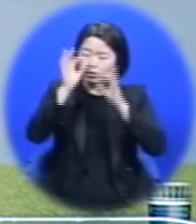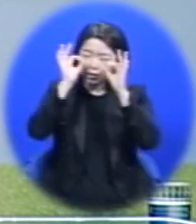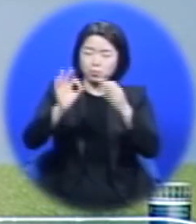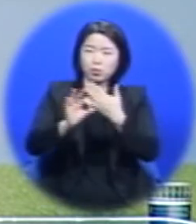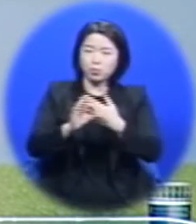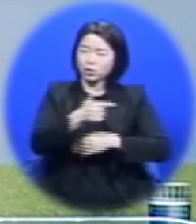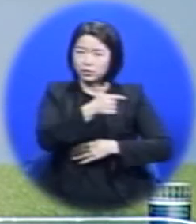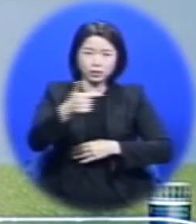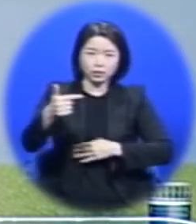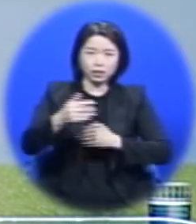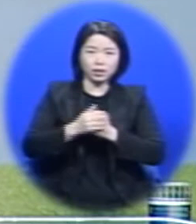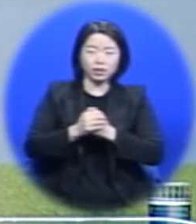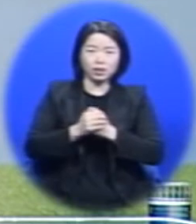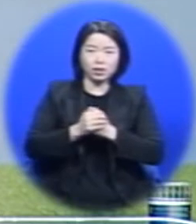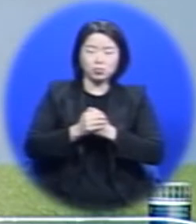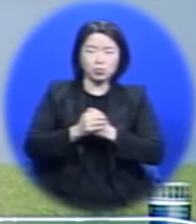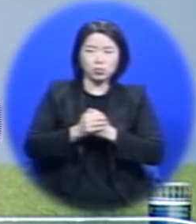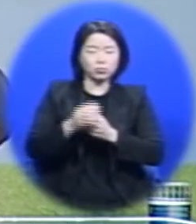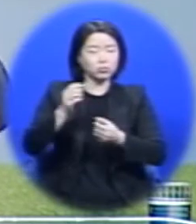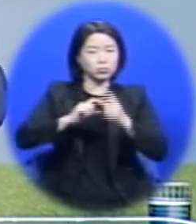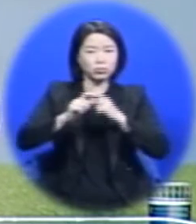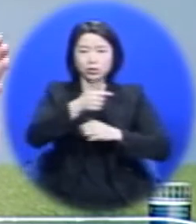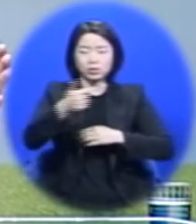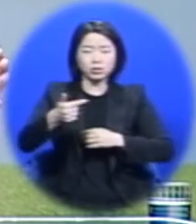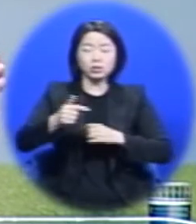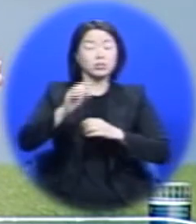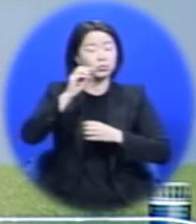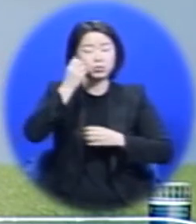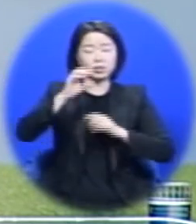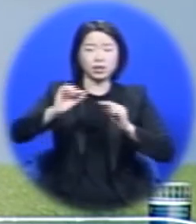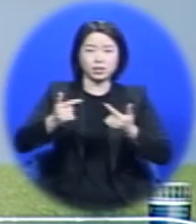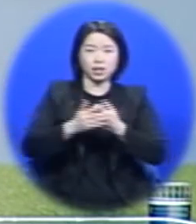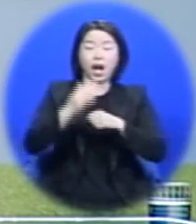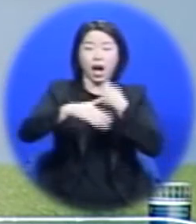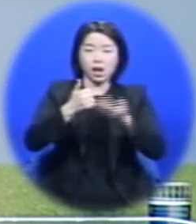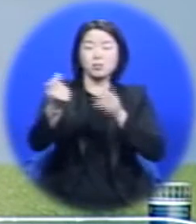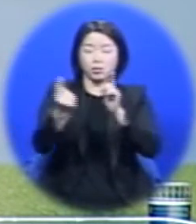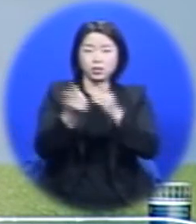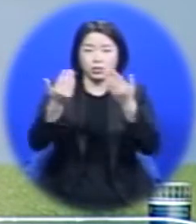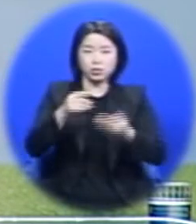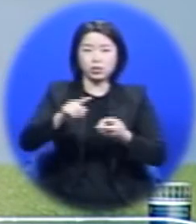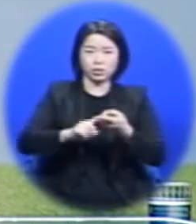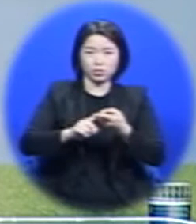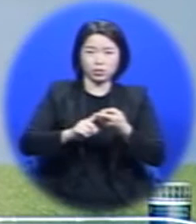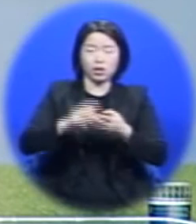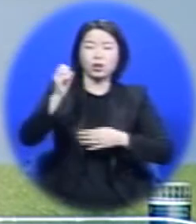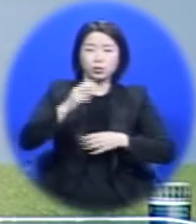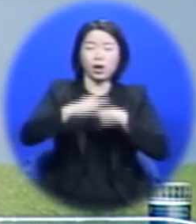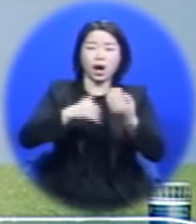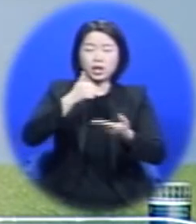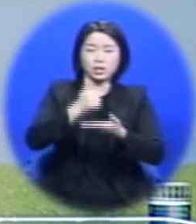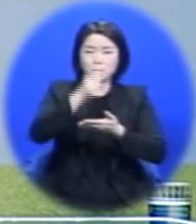보면은 대단할 것도 없습니다. 하나님이 만나 주시겠다고 하신 곳에서. 하나님이 기도를 들어주시겠다고